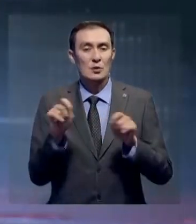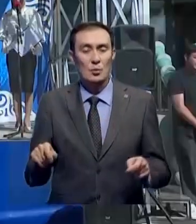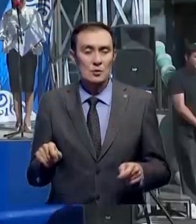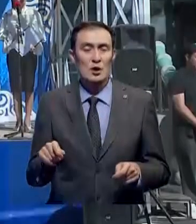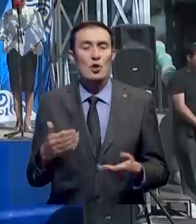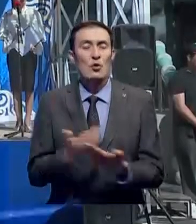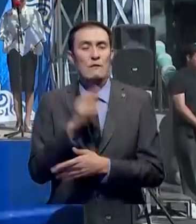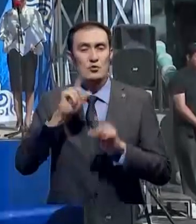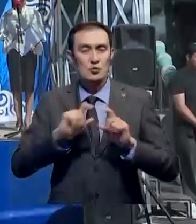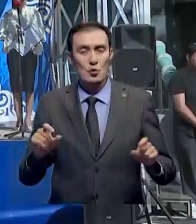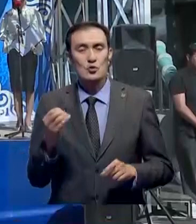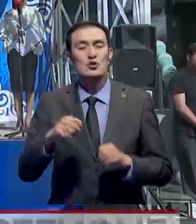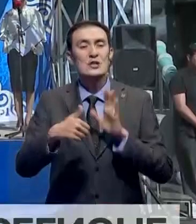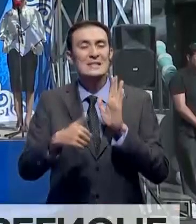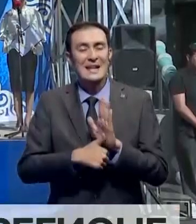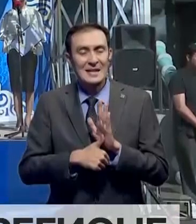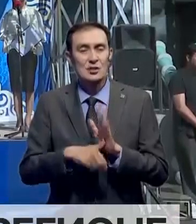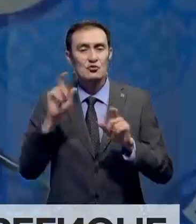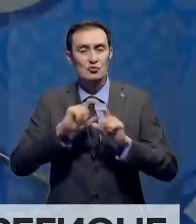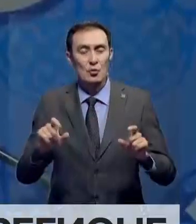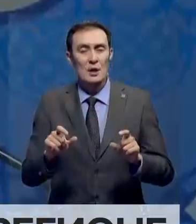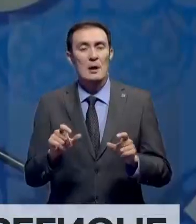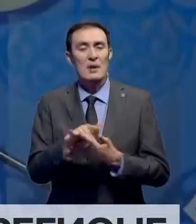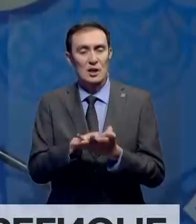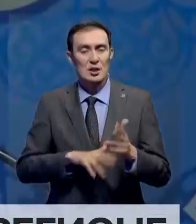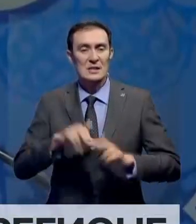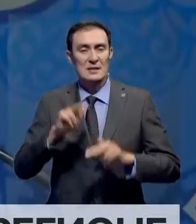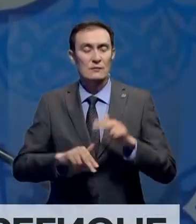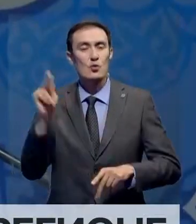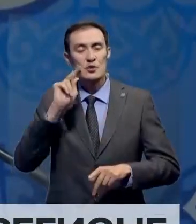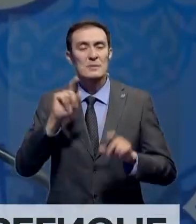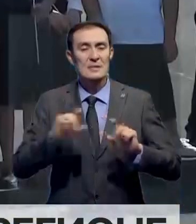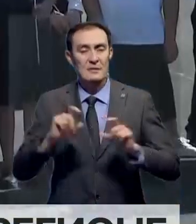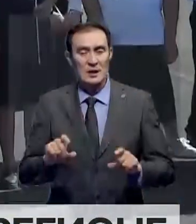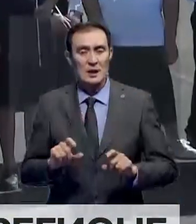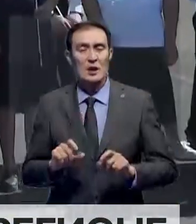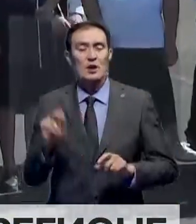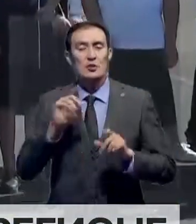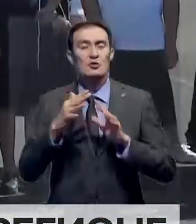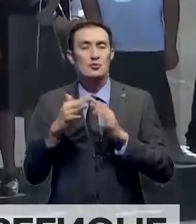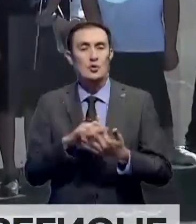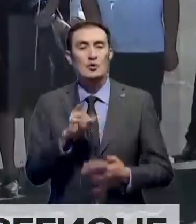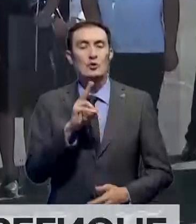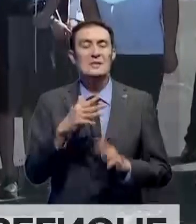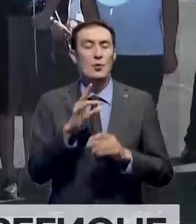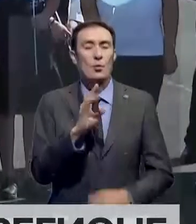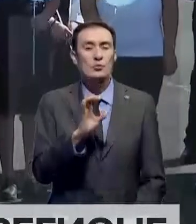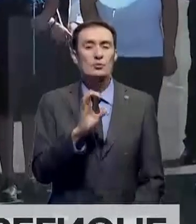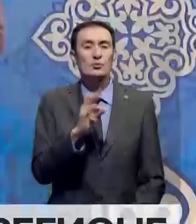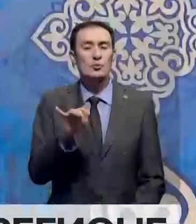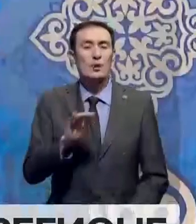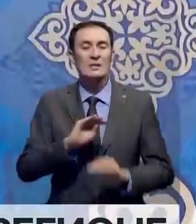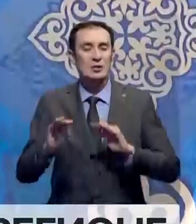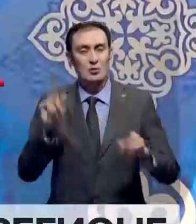к этому времени новые школы еще 16 на стадии строительства но учебные заведения пойдут школьники и села кускудок школу